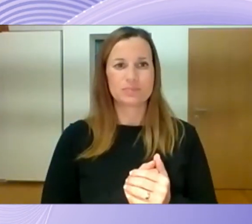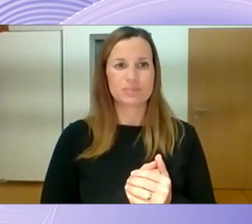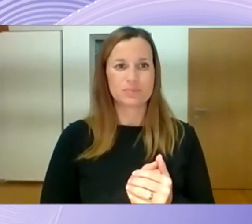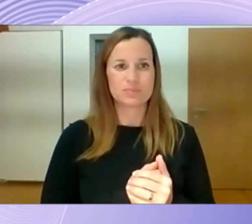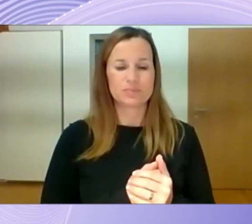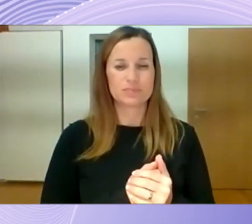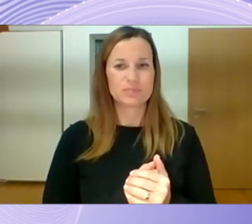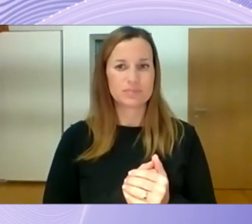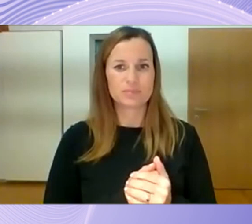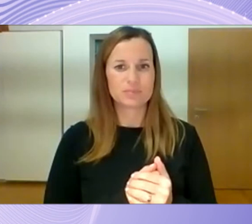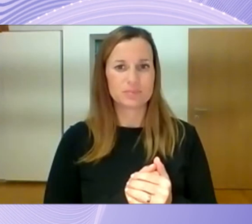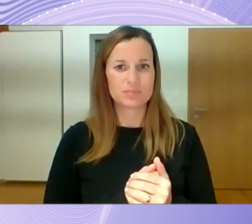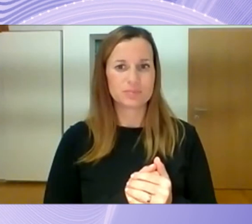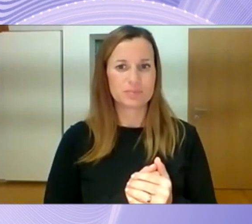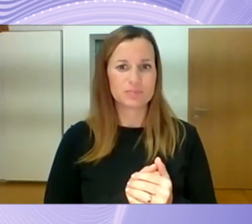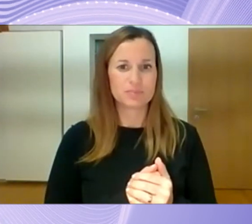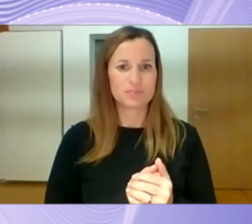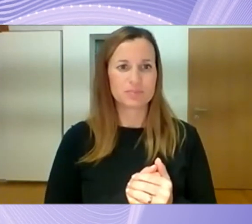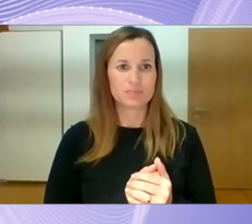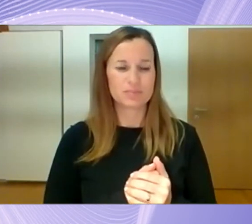da boste imeli malo predstavo.